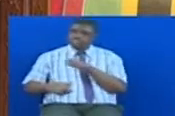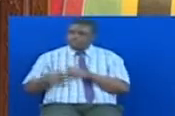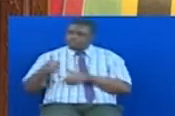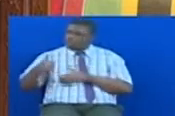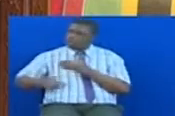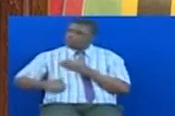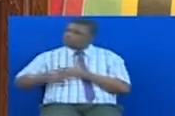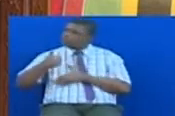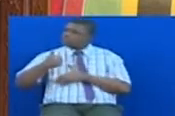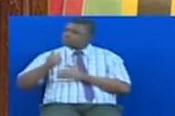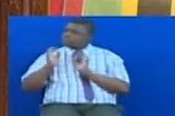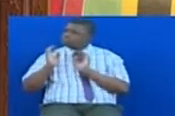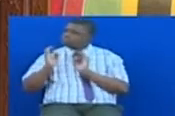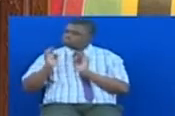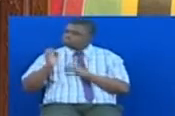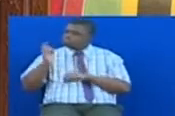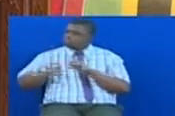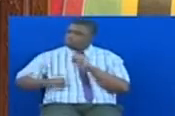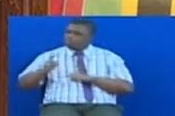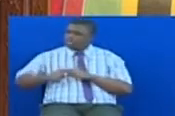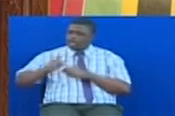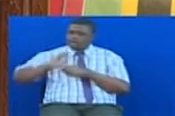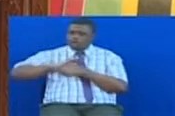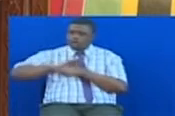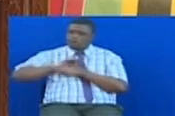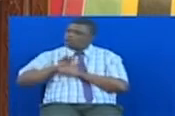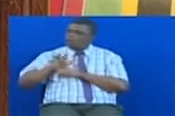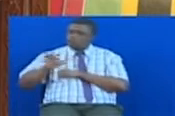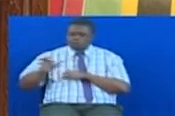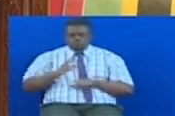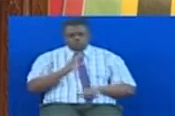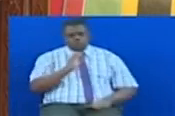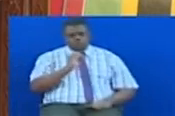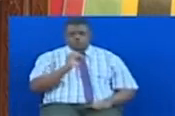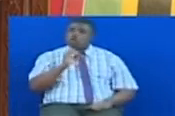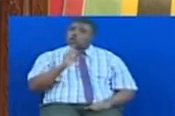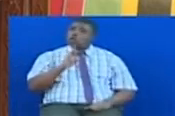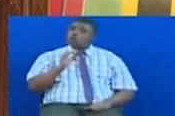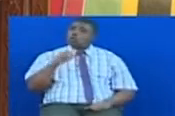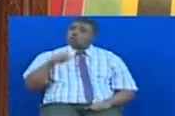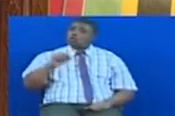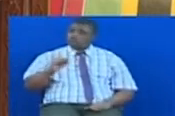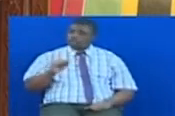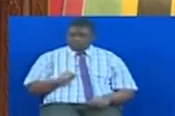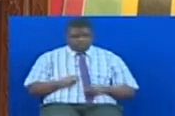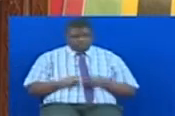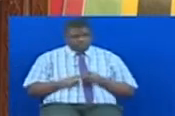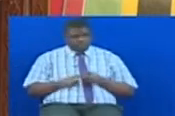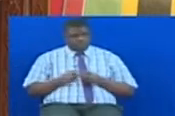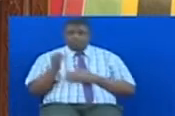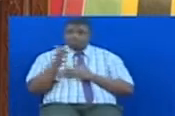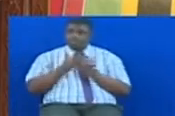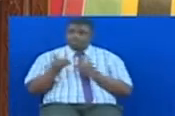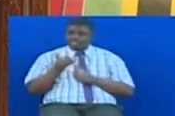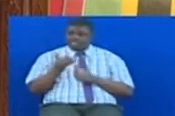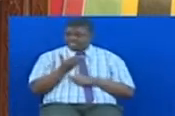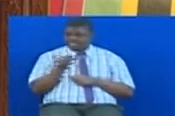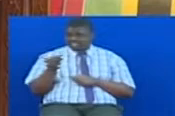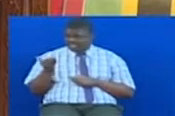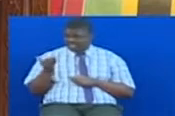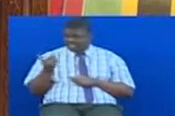swala zima la COVID-19. Kuna maeneo duniani ambayo walikuwa hawajui